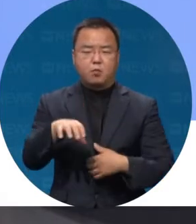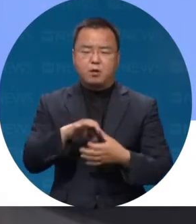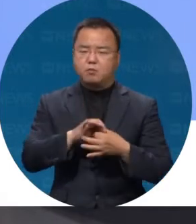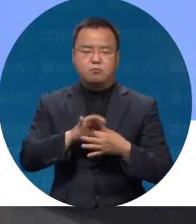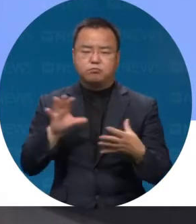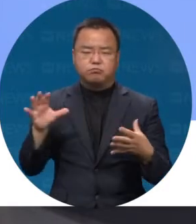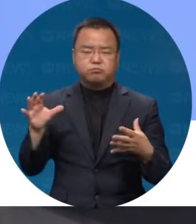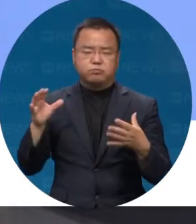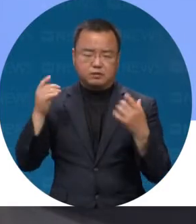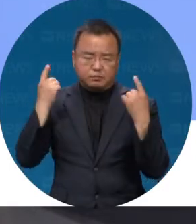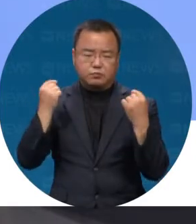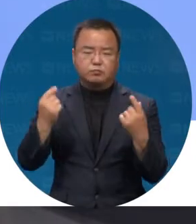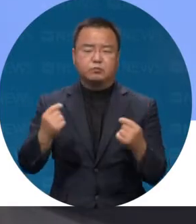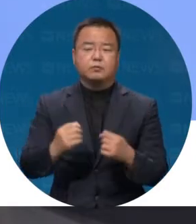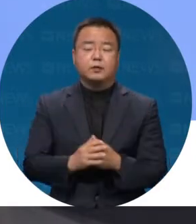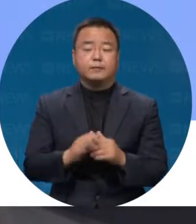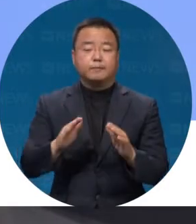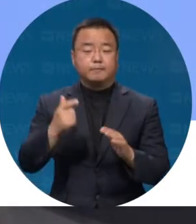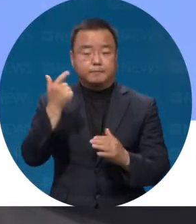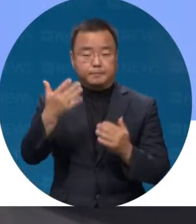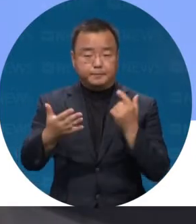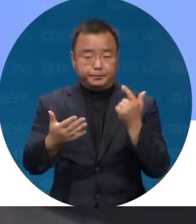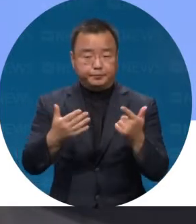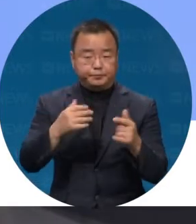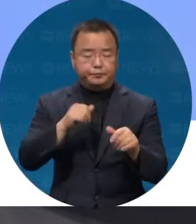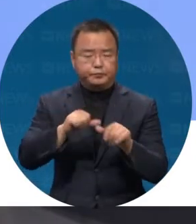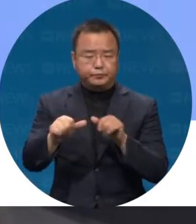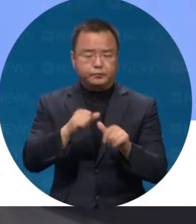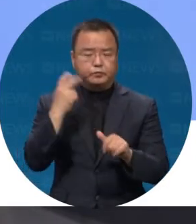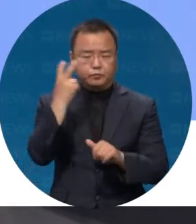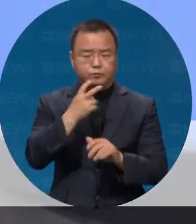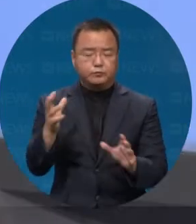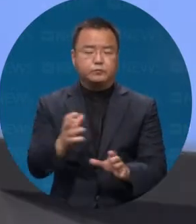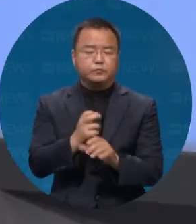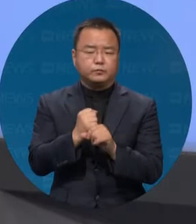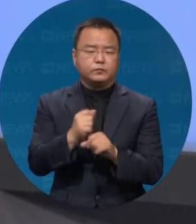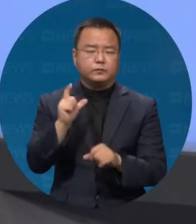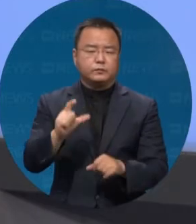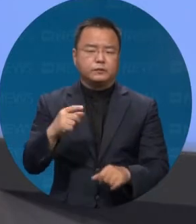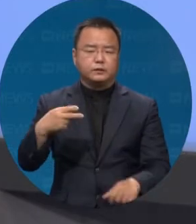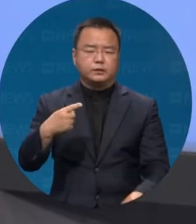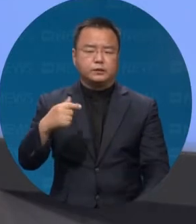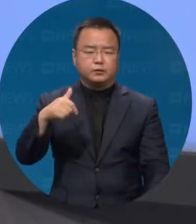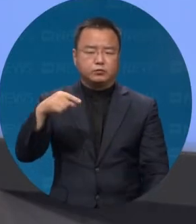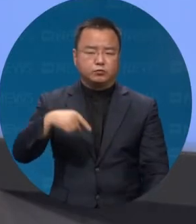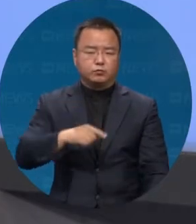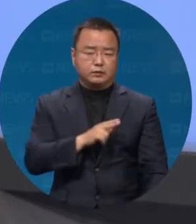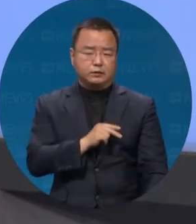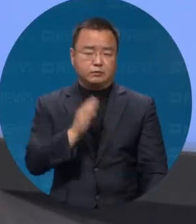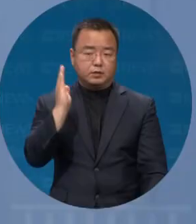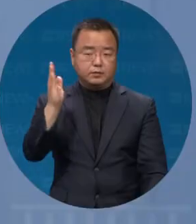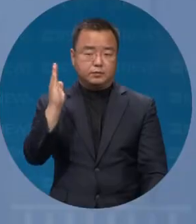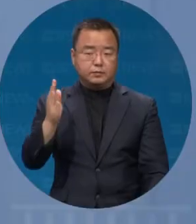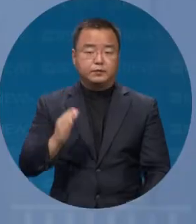않고 있는데요 예 우선 이번 설문을 진행한 국회 교육위원회 소속 강득구 완 발언을 들어보겠습니다